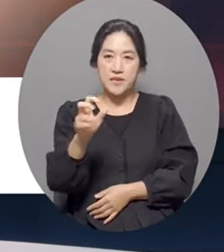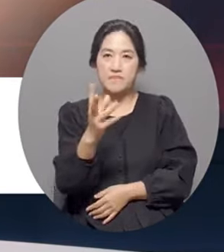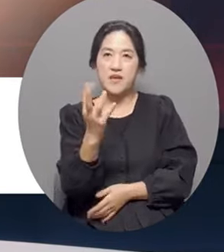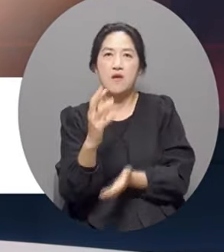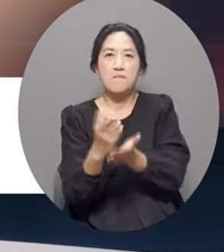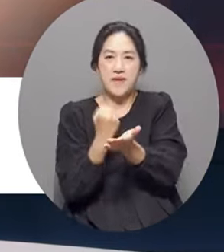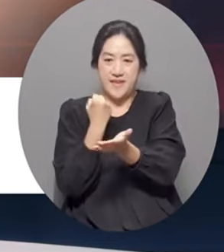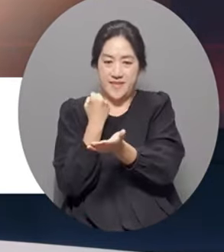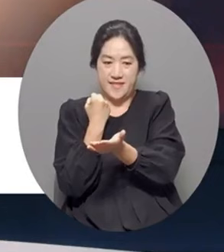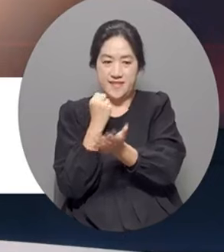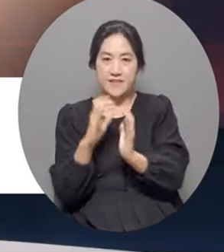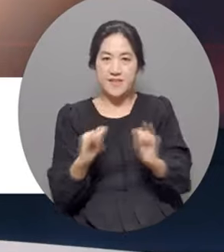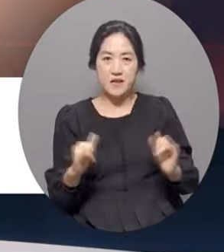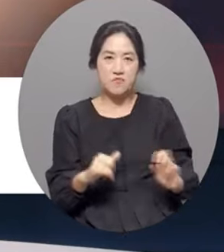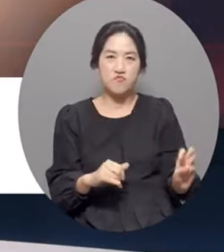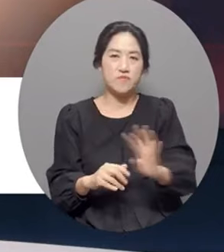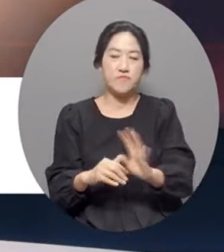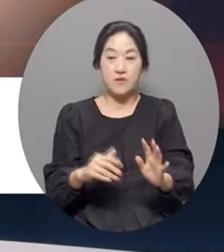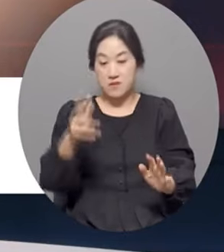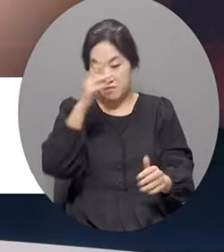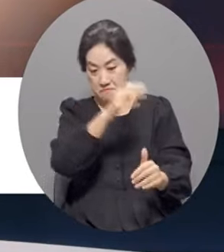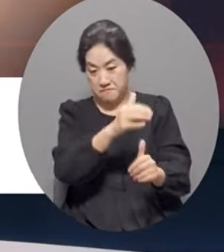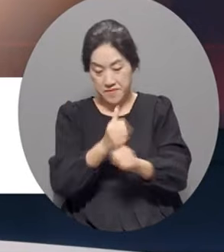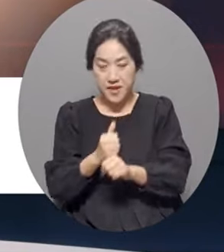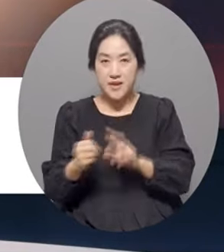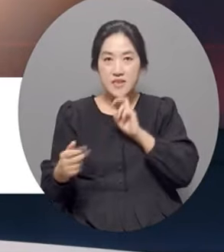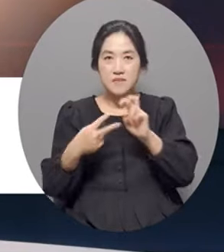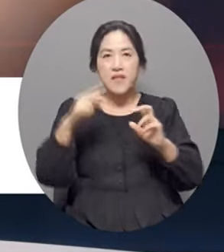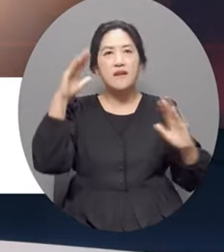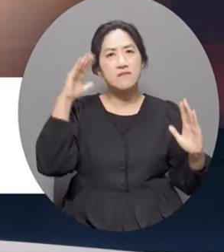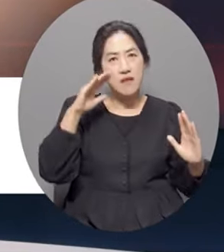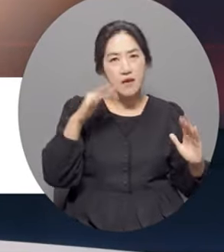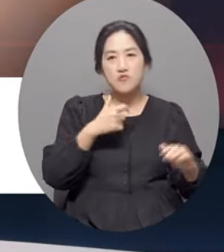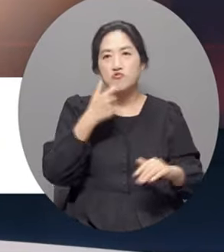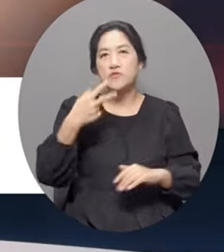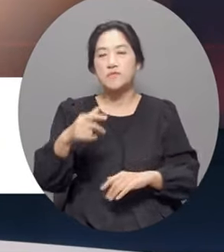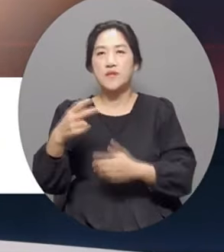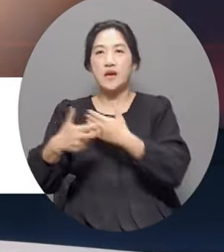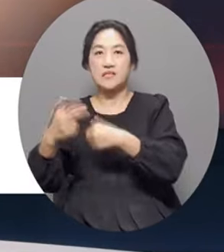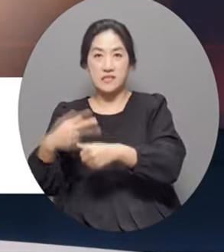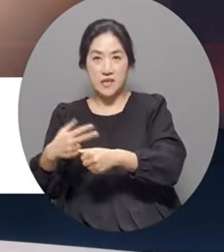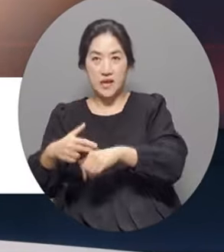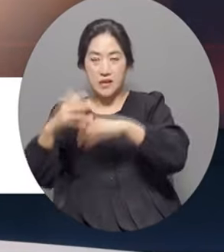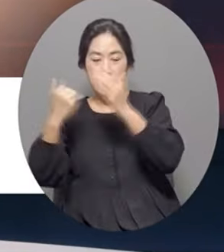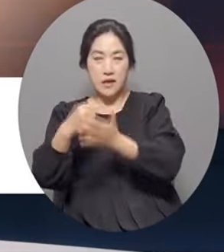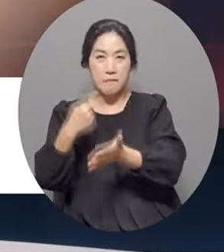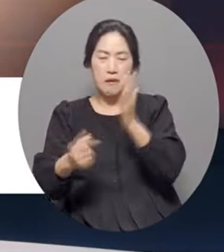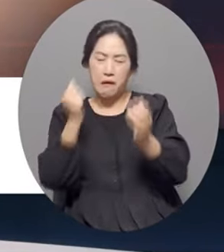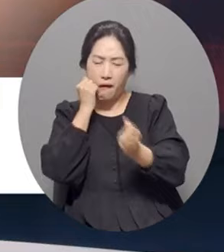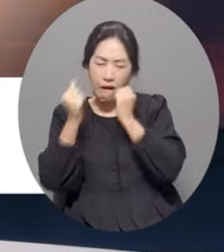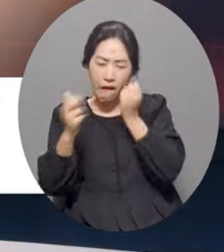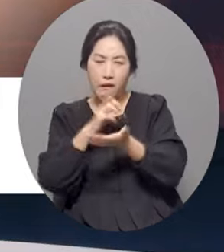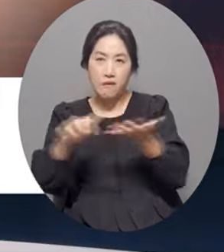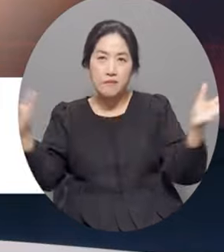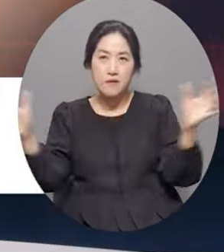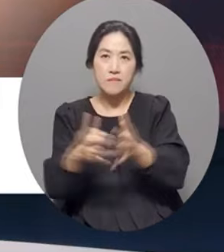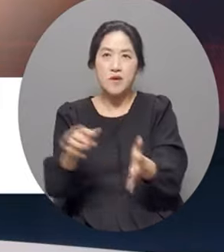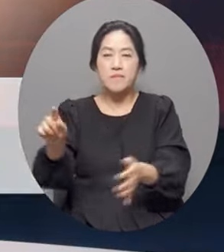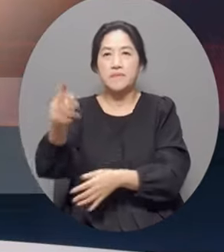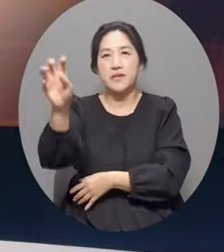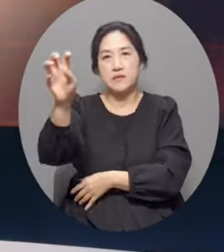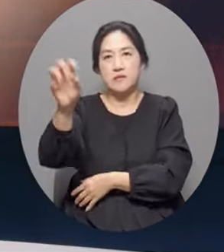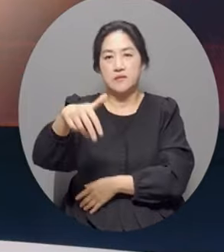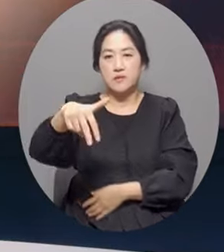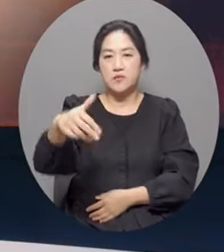수십명이 경찰에 붙잡혔습니다 20대 학생부터 60대 의사까지 피해자만 10마 명의 이릅니다